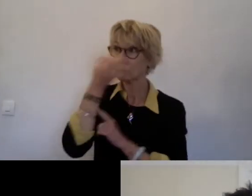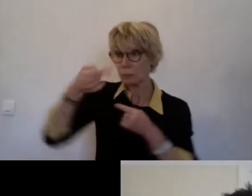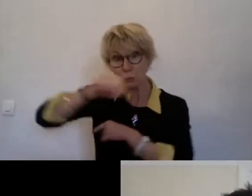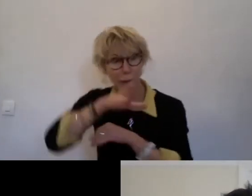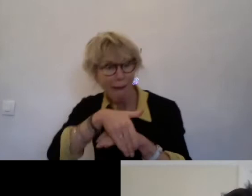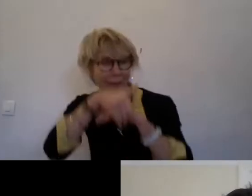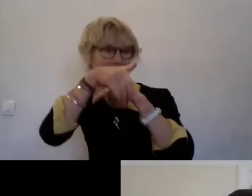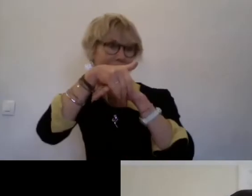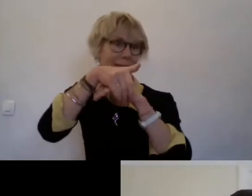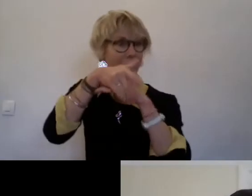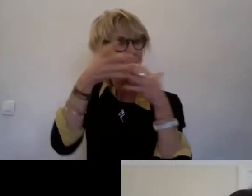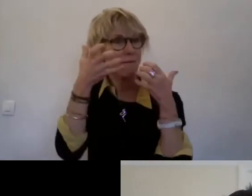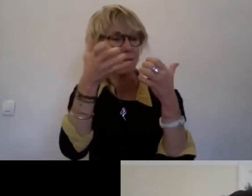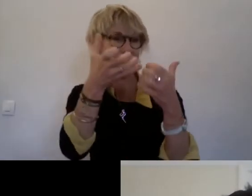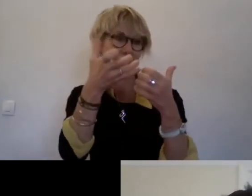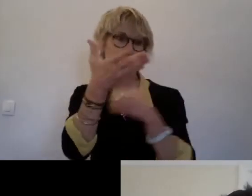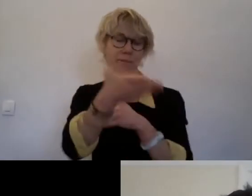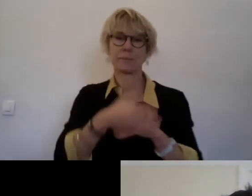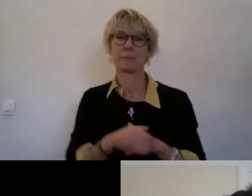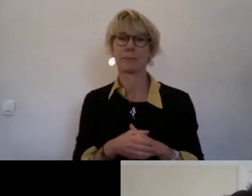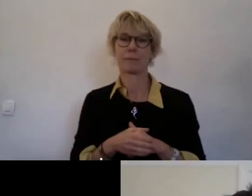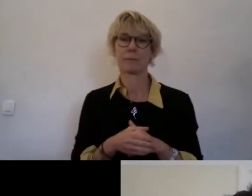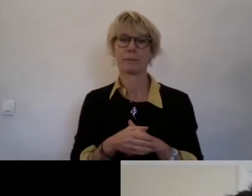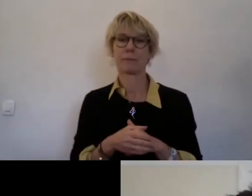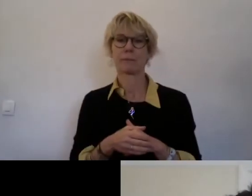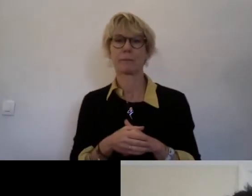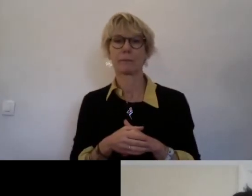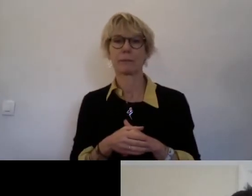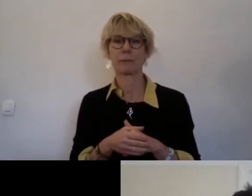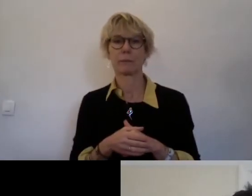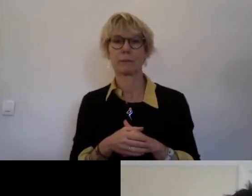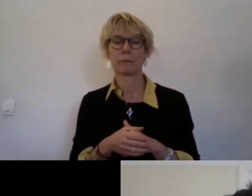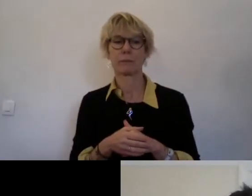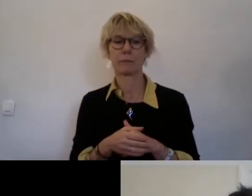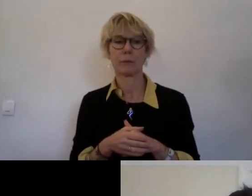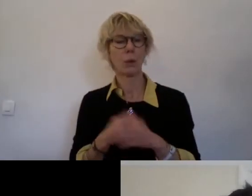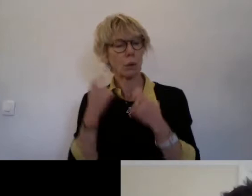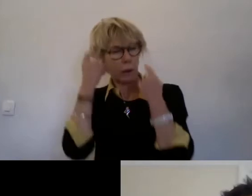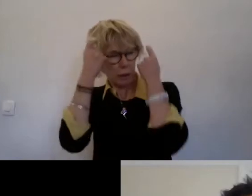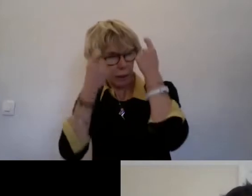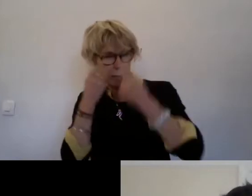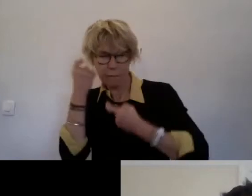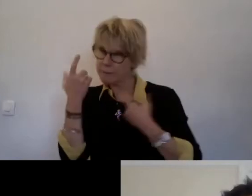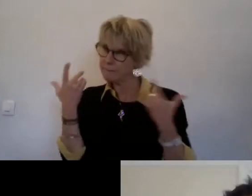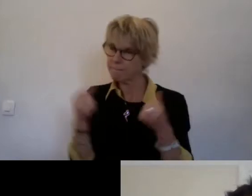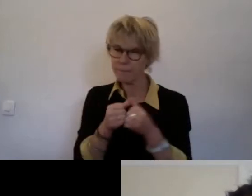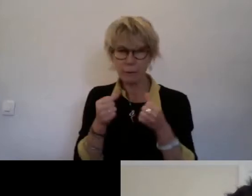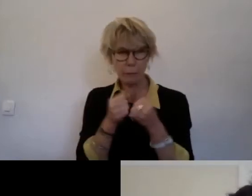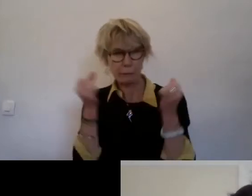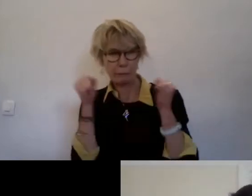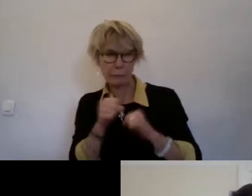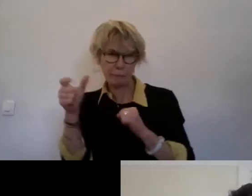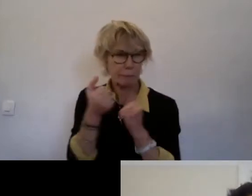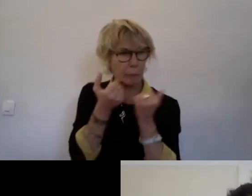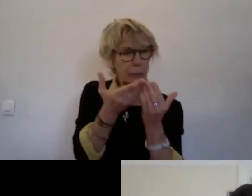actions-là. De notre côté, notre réflexion s'est née dans la manière, on s'est demandé comment est-ce qu'on pouvait, à